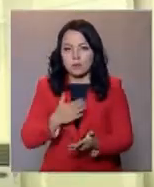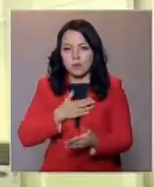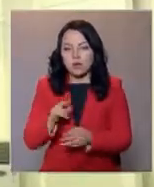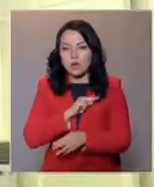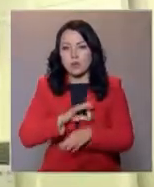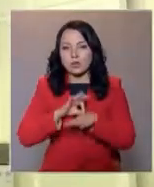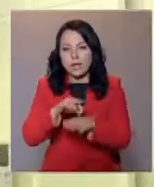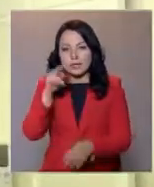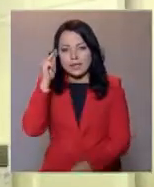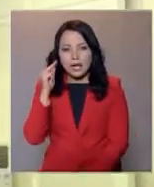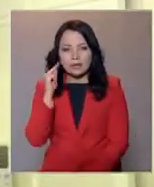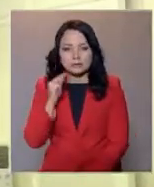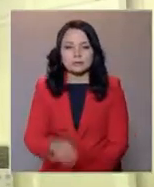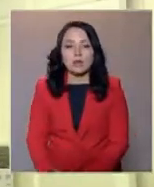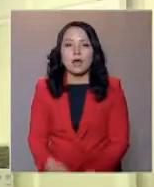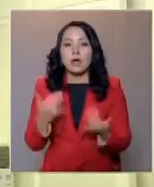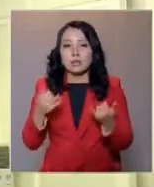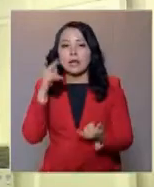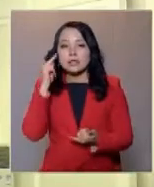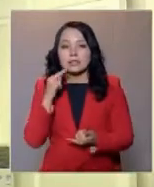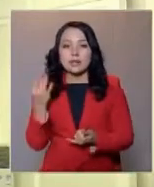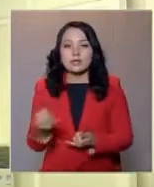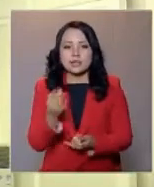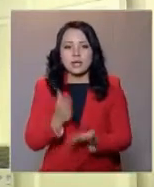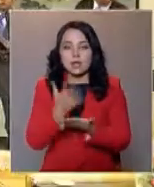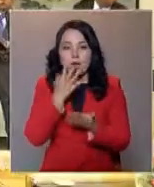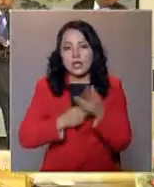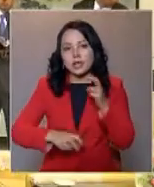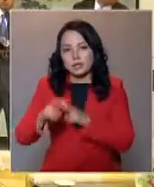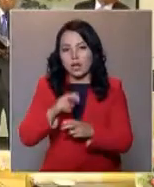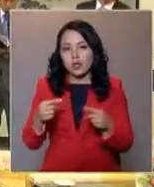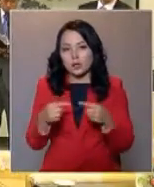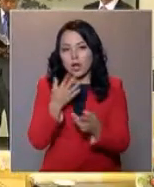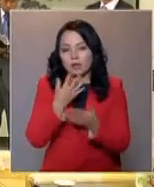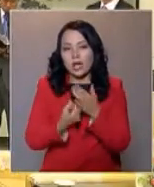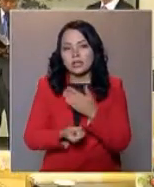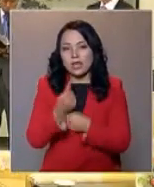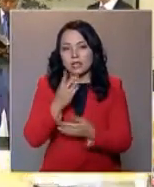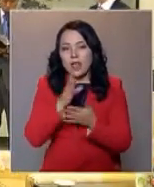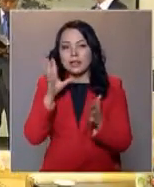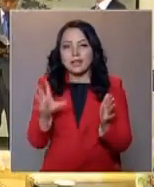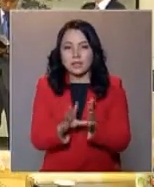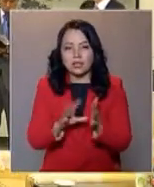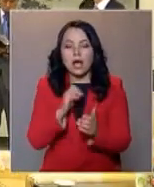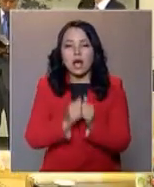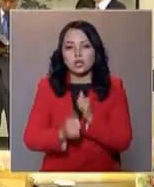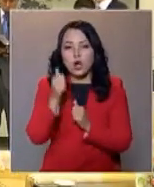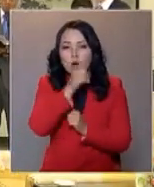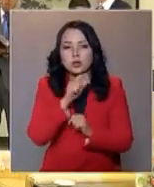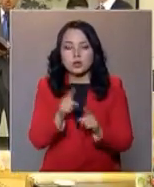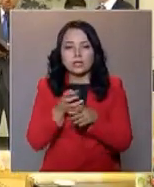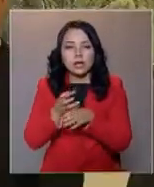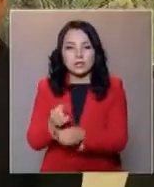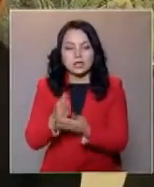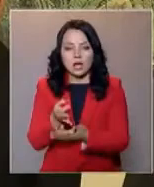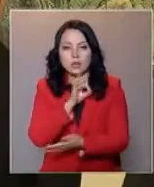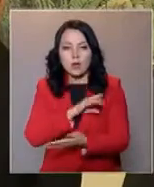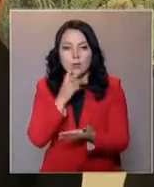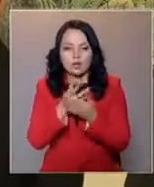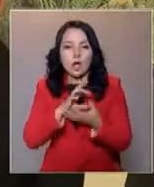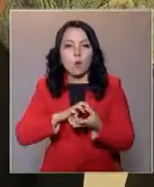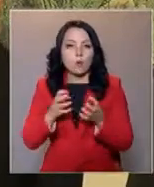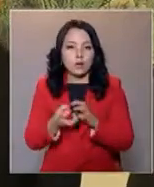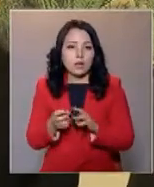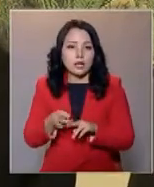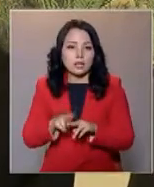Китай. Китай сегодня заинтересован в поиске альтернативных источников энергии, так как каждый год сокращает использование угля. В 2022